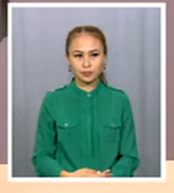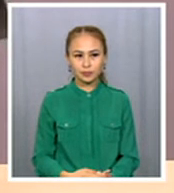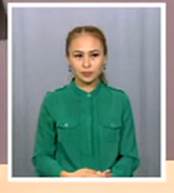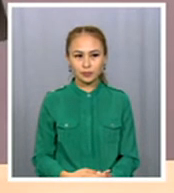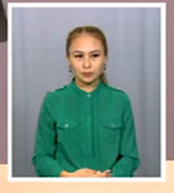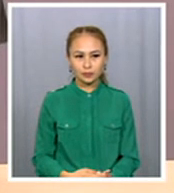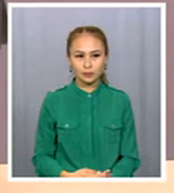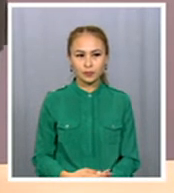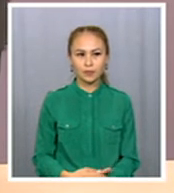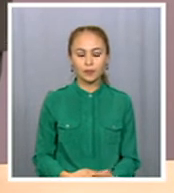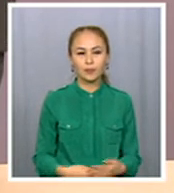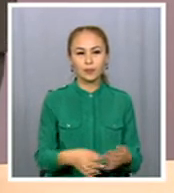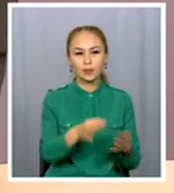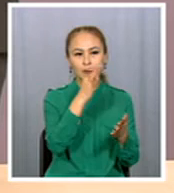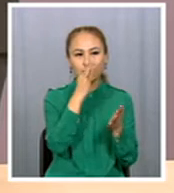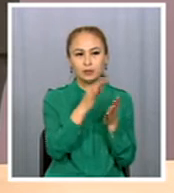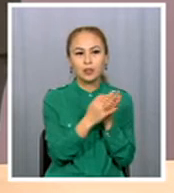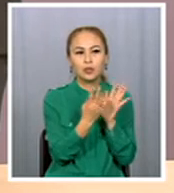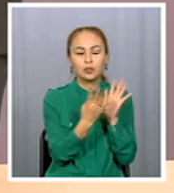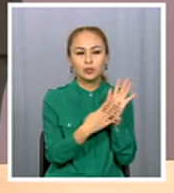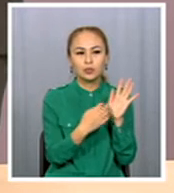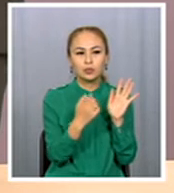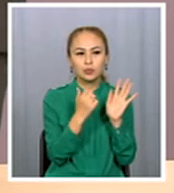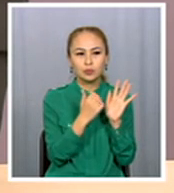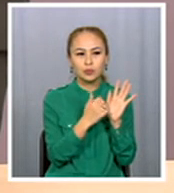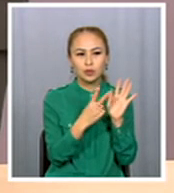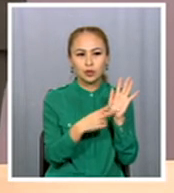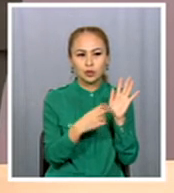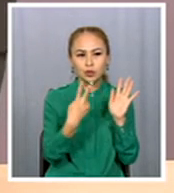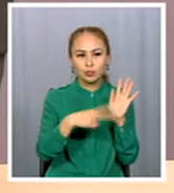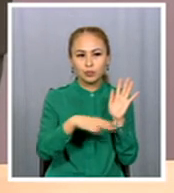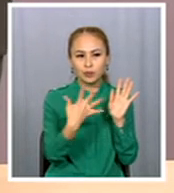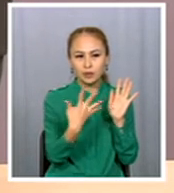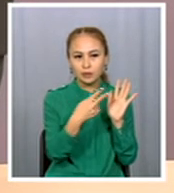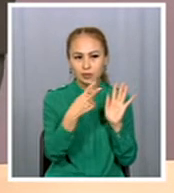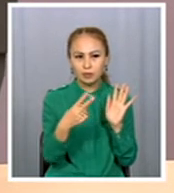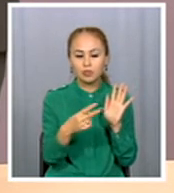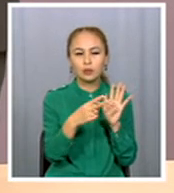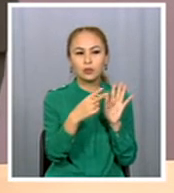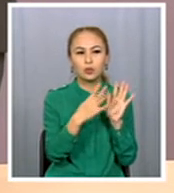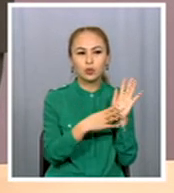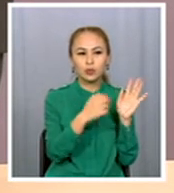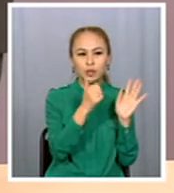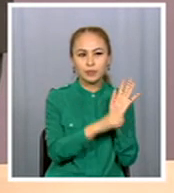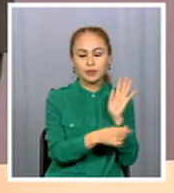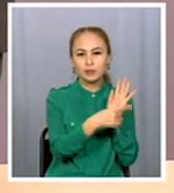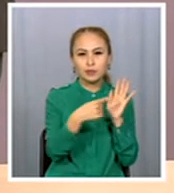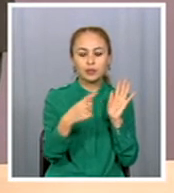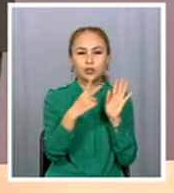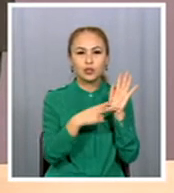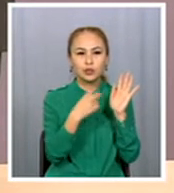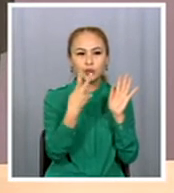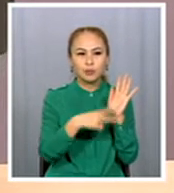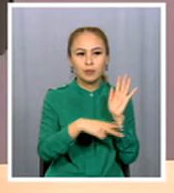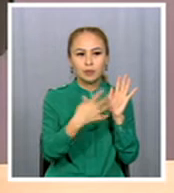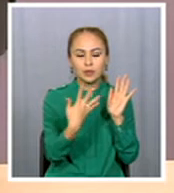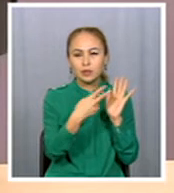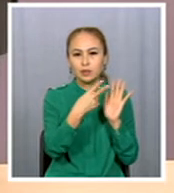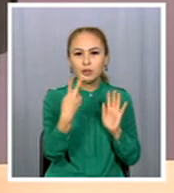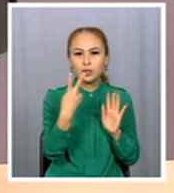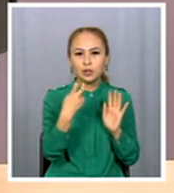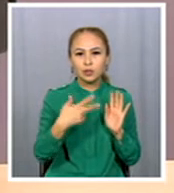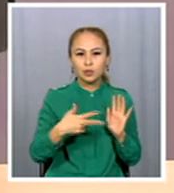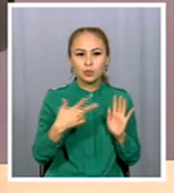145 пен 580-нің қосындысы 725-ке тең. Ал 960-тан 725-ті азайтсақ, айырманың